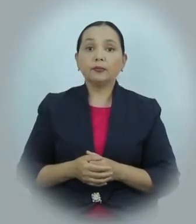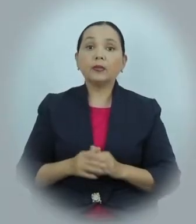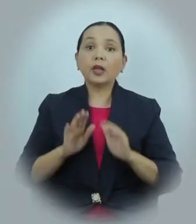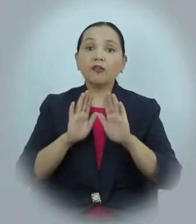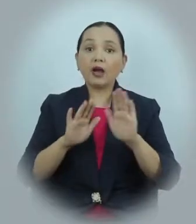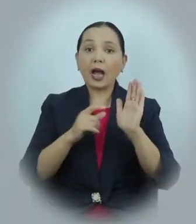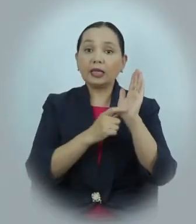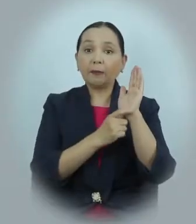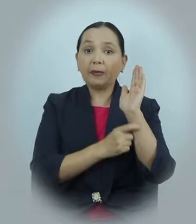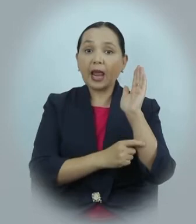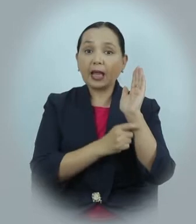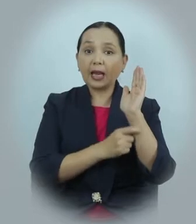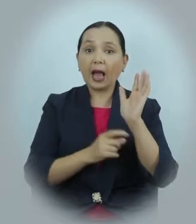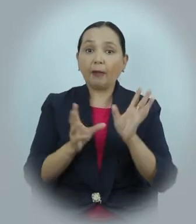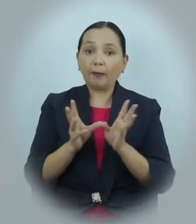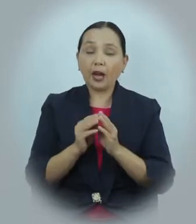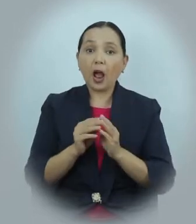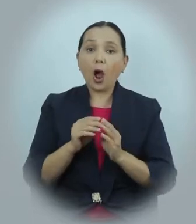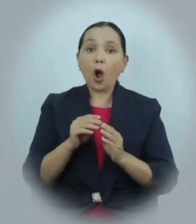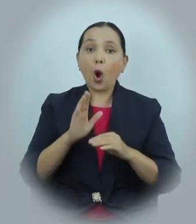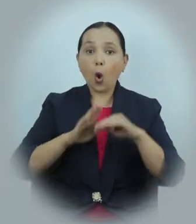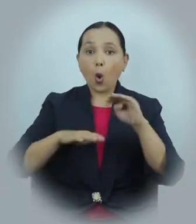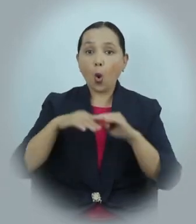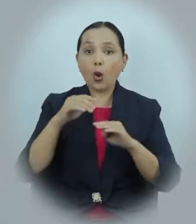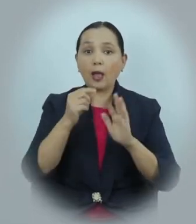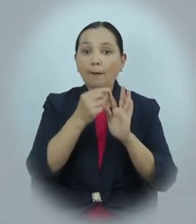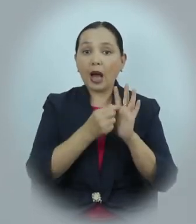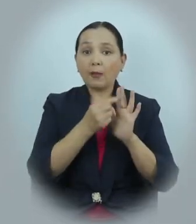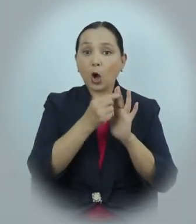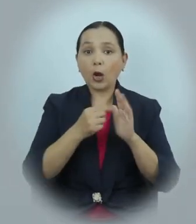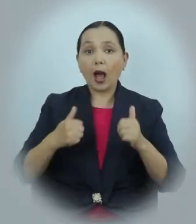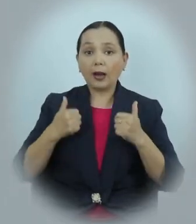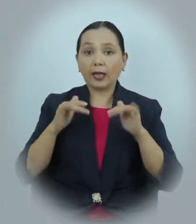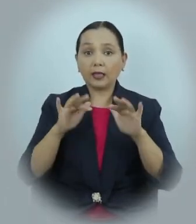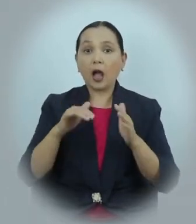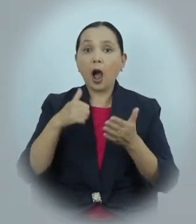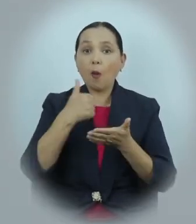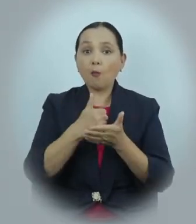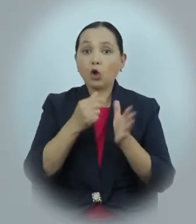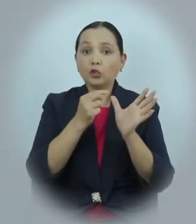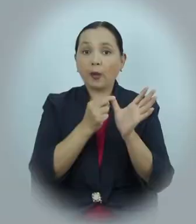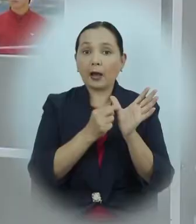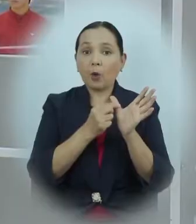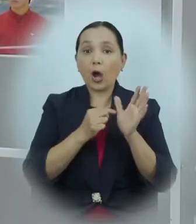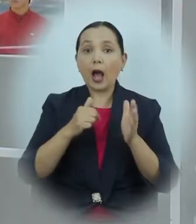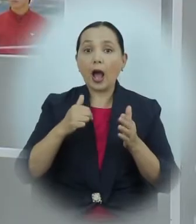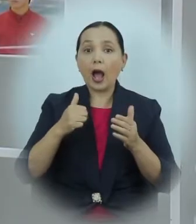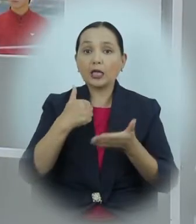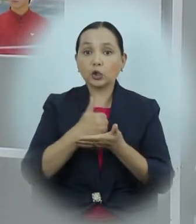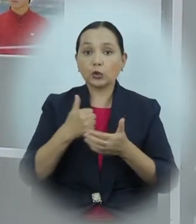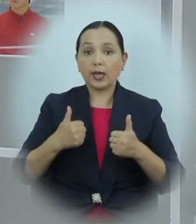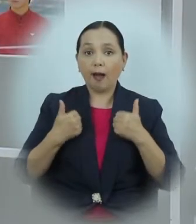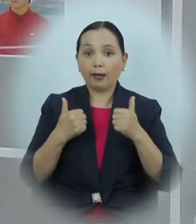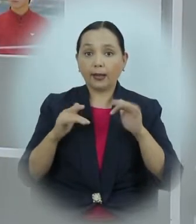Faqat bilaklar bilan qo'l barmoqlar harakat qila oladi. Bosh barmoq asosiy harakatda.